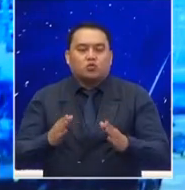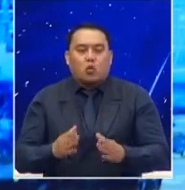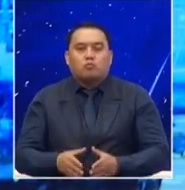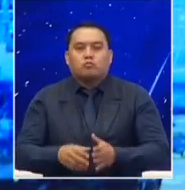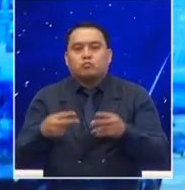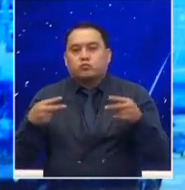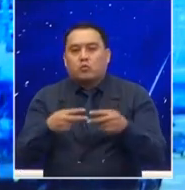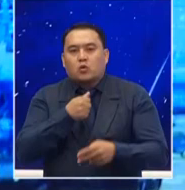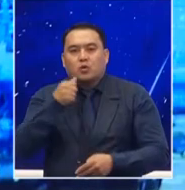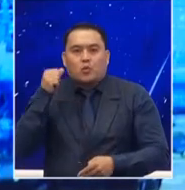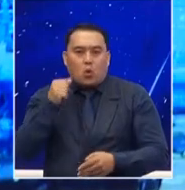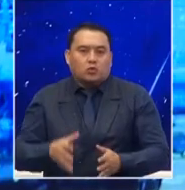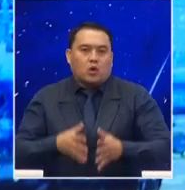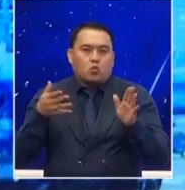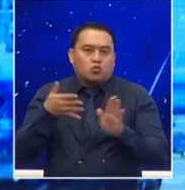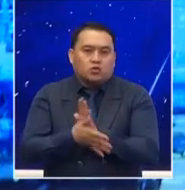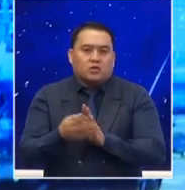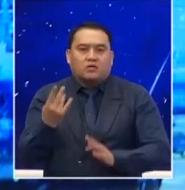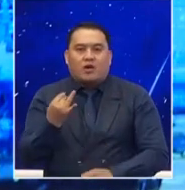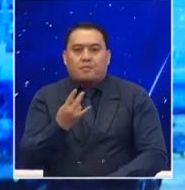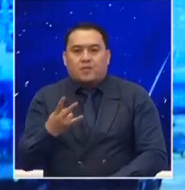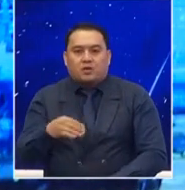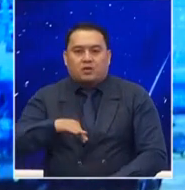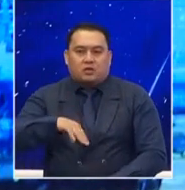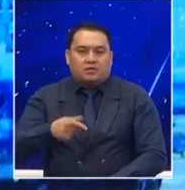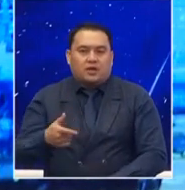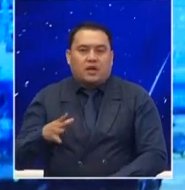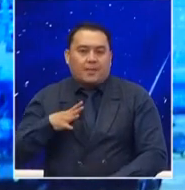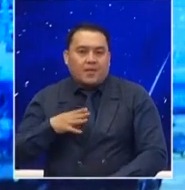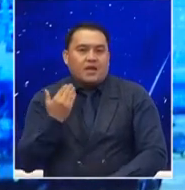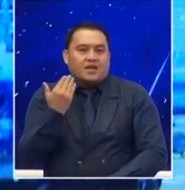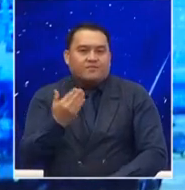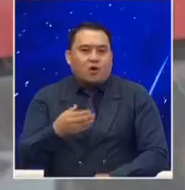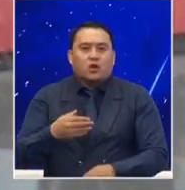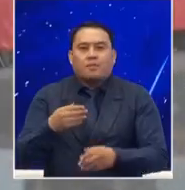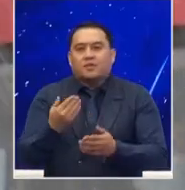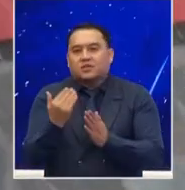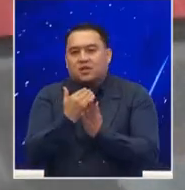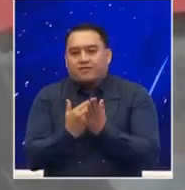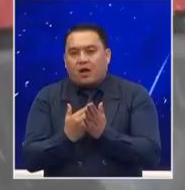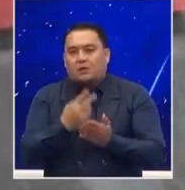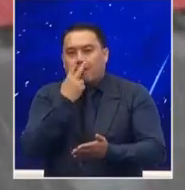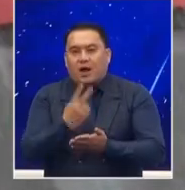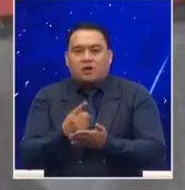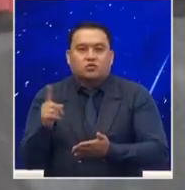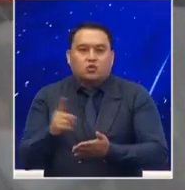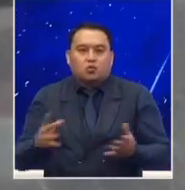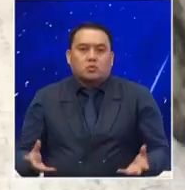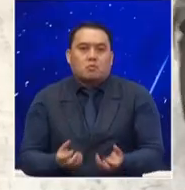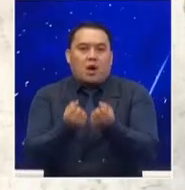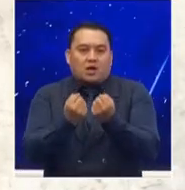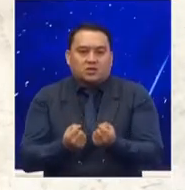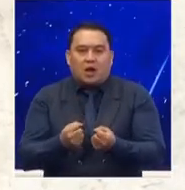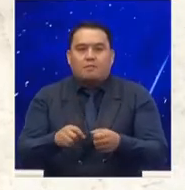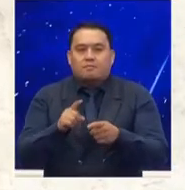периода прошлого года. Общий ущерб составил свыше 2 миллионов тенге. Приведенная статистика показывает, работа